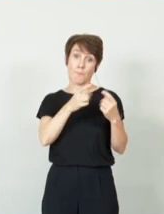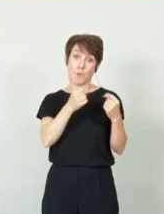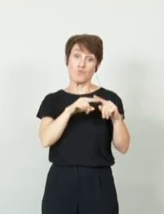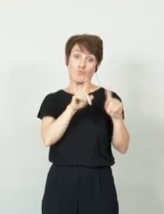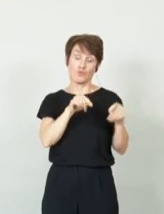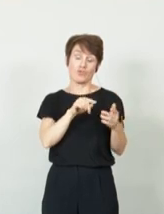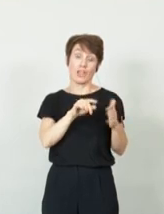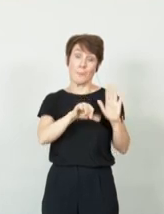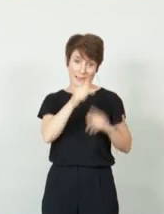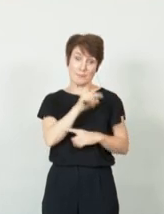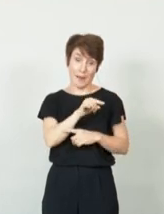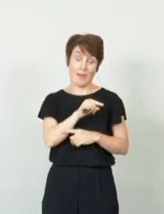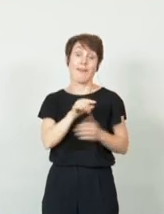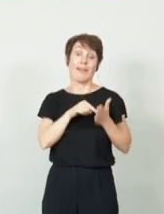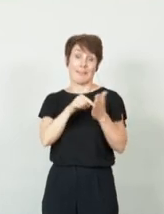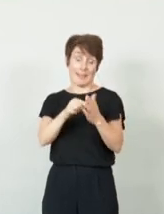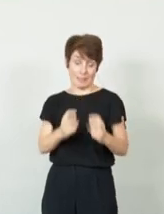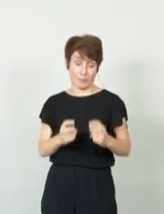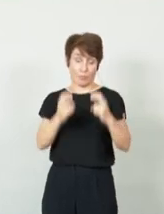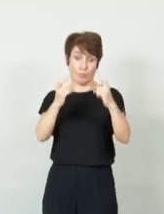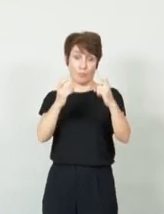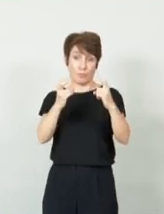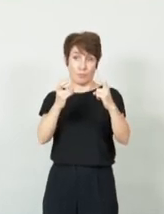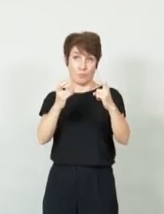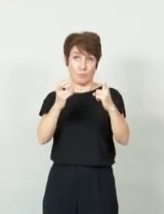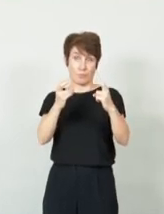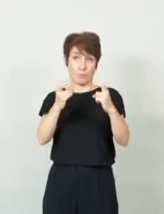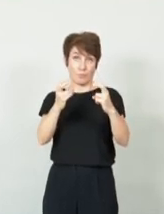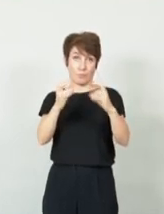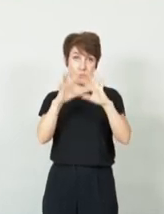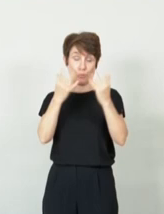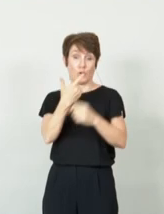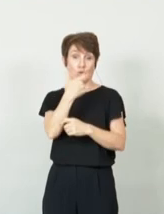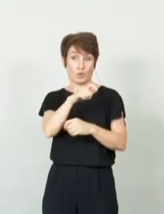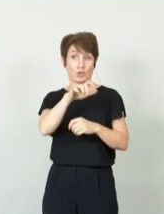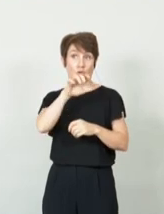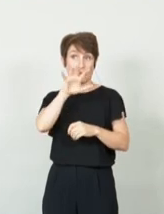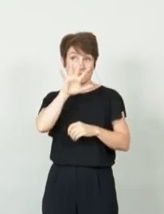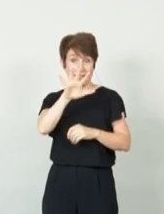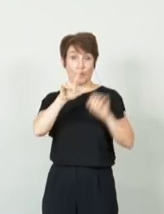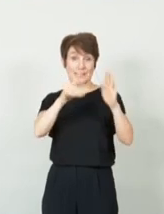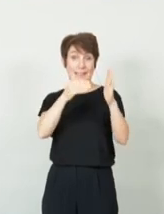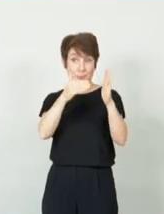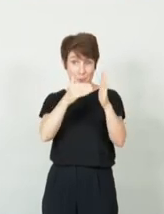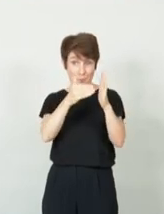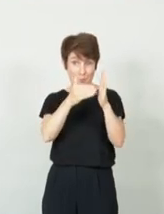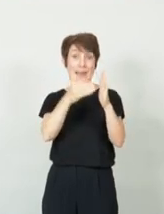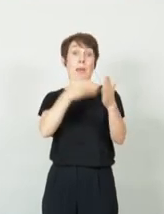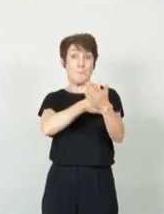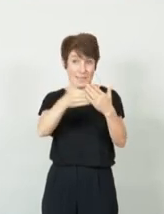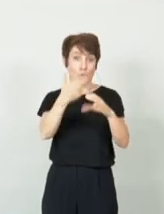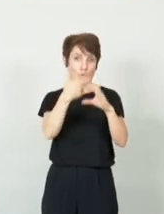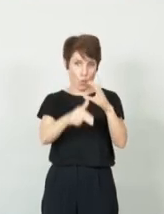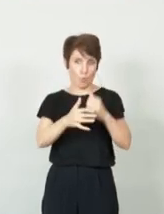progresse à 257000 millions d'euros on peut